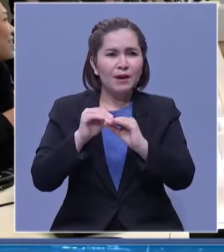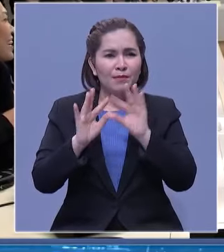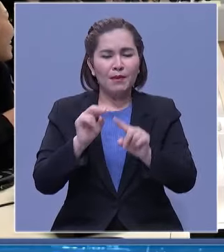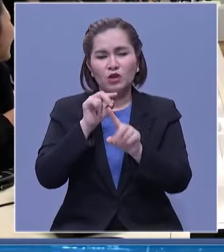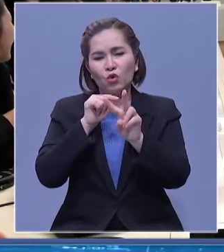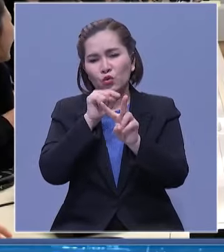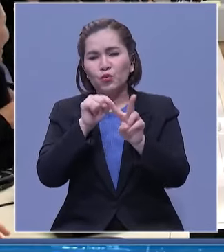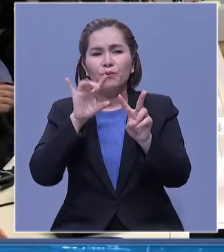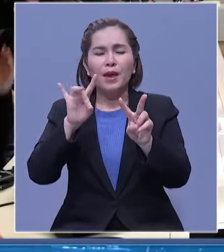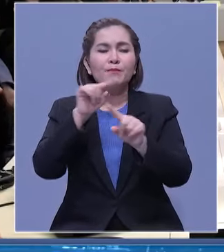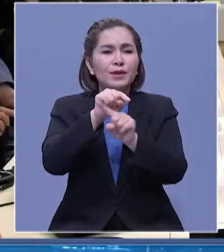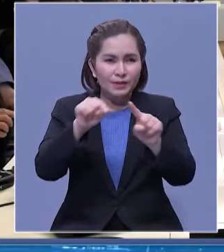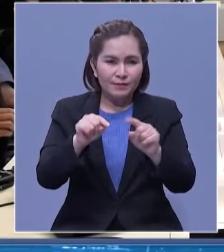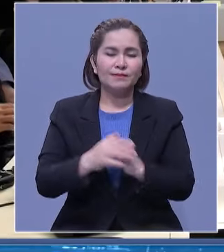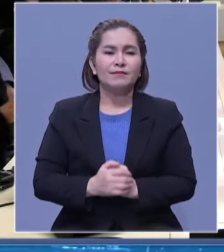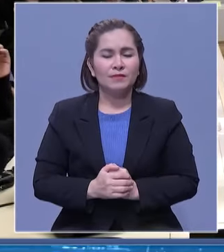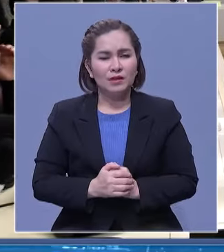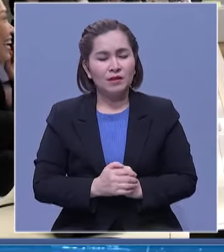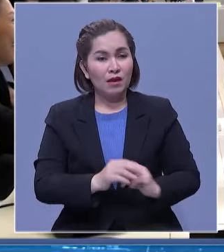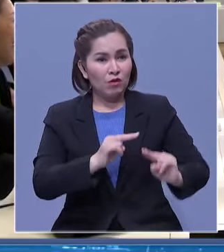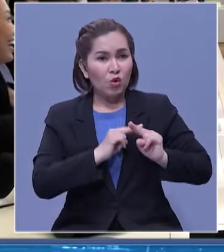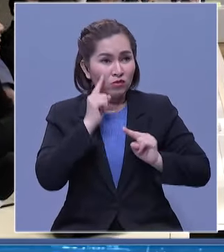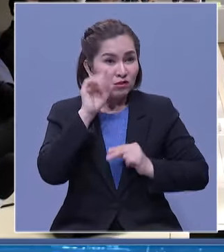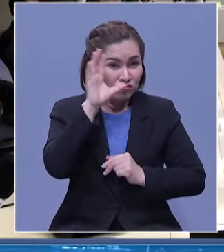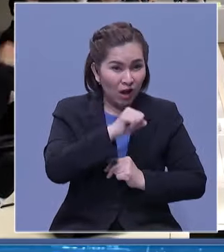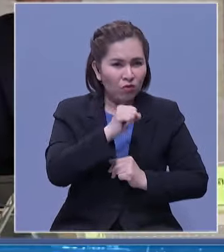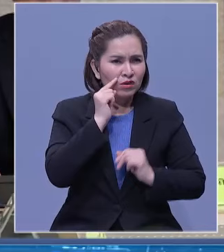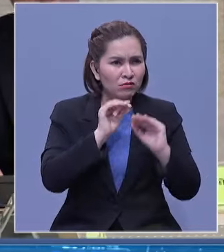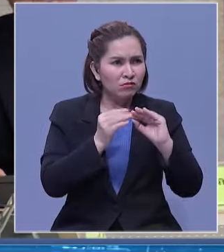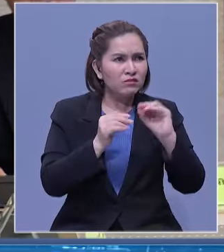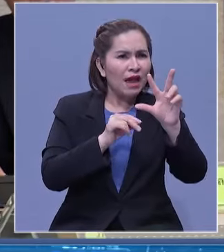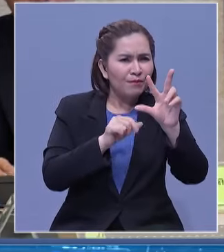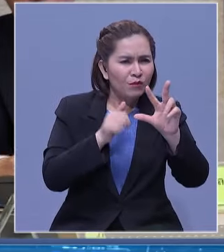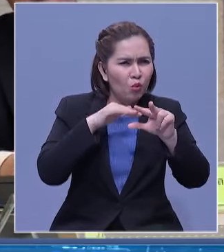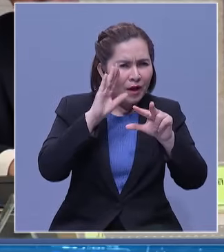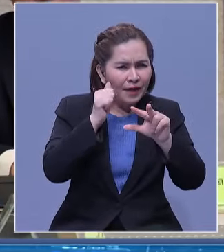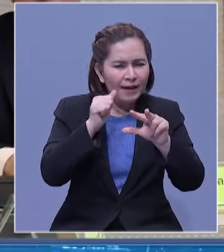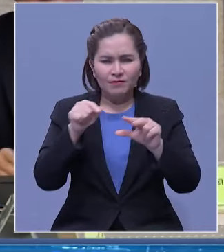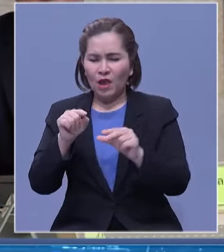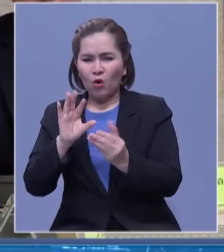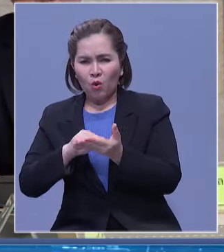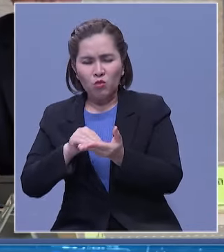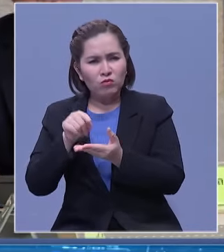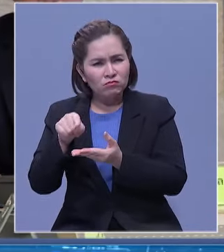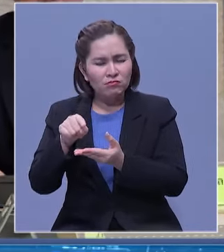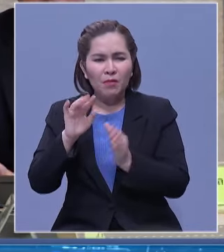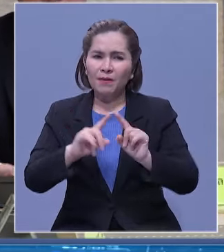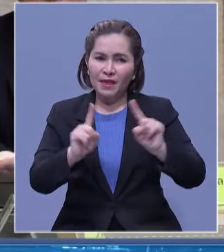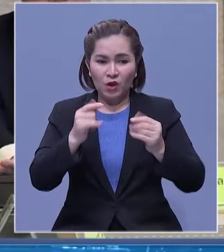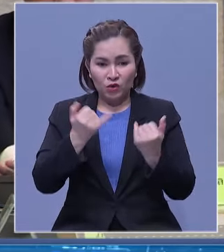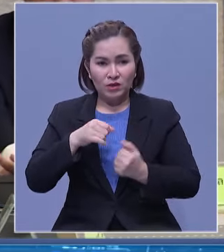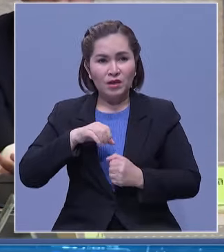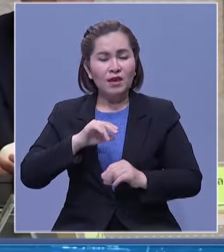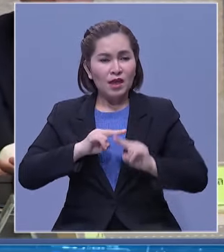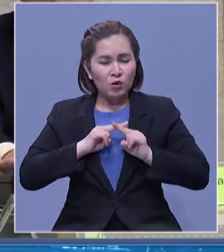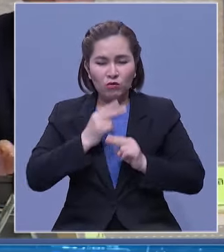2.8%คือจะน้อยกว่าทางภาคเอกชนที่เขาคาดการณ์ว่าตัวเลขน่าจะไปถึง 3กว่าๆทีนี้เอกชนก็ค่อนข้างเป็นกังวลนะ